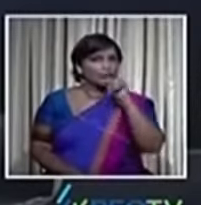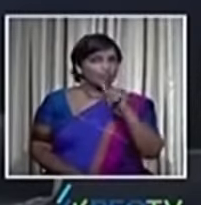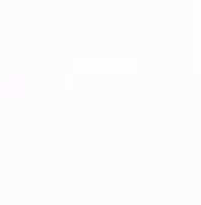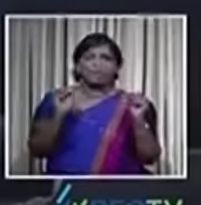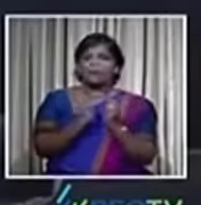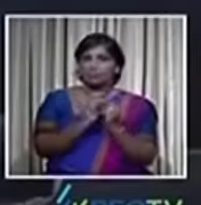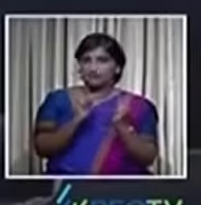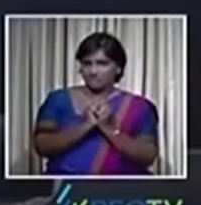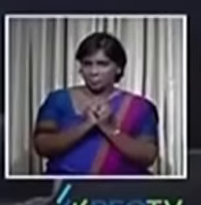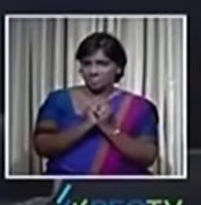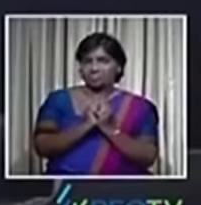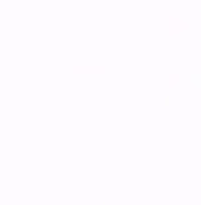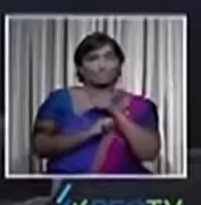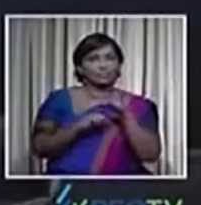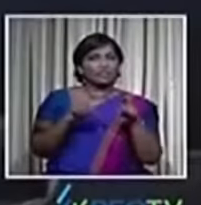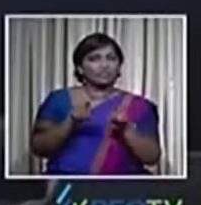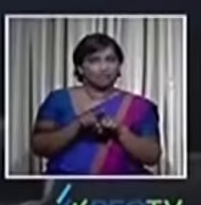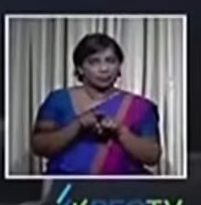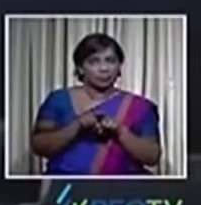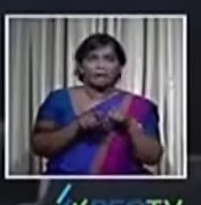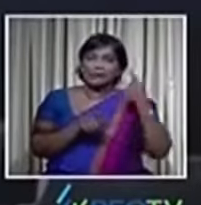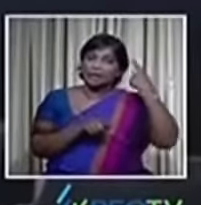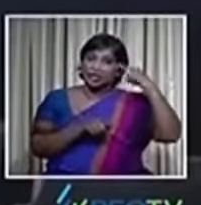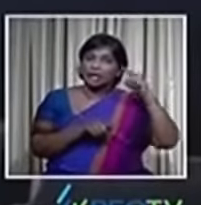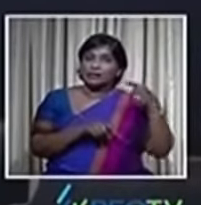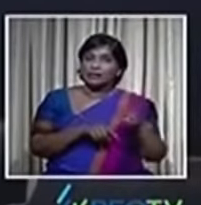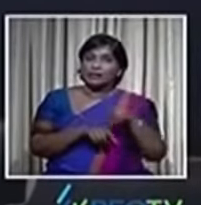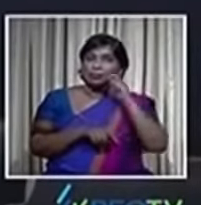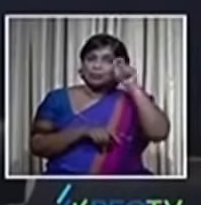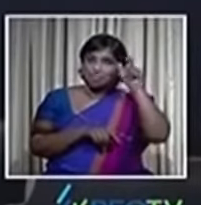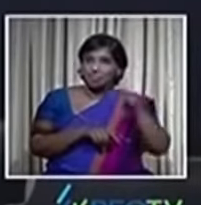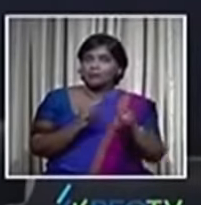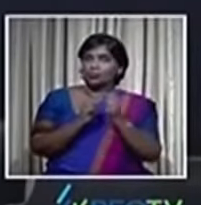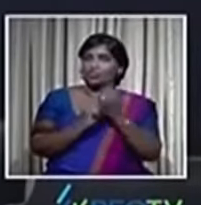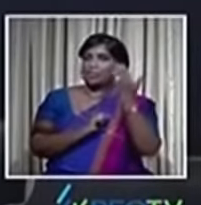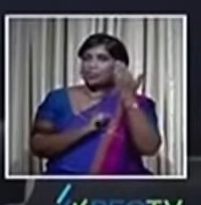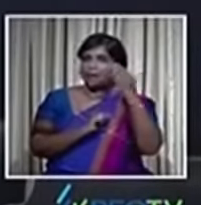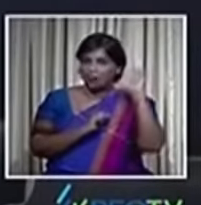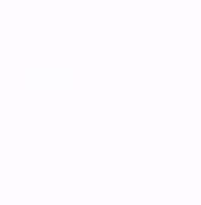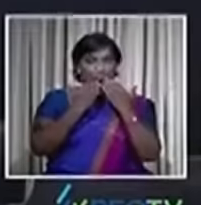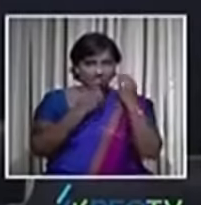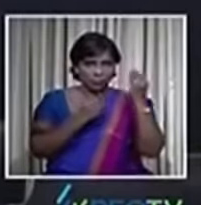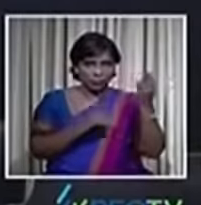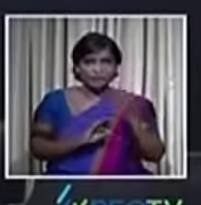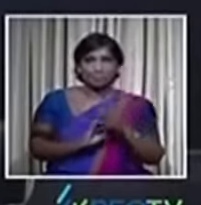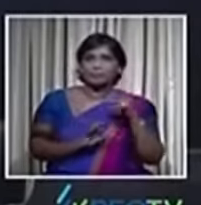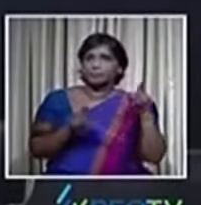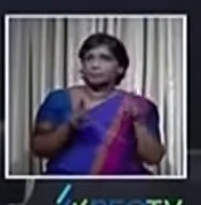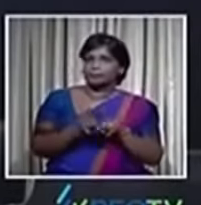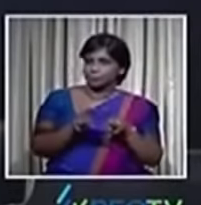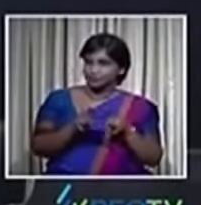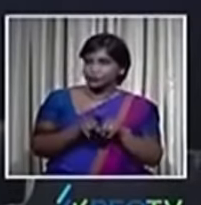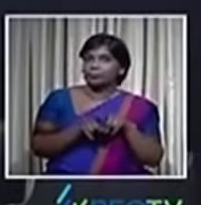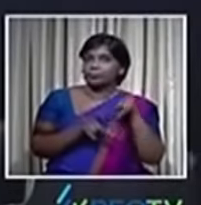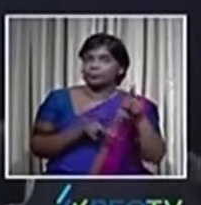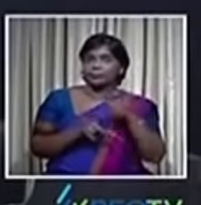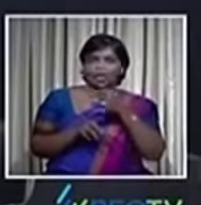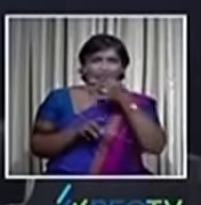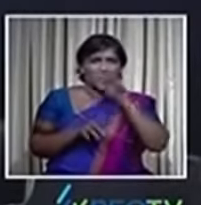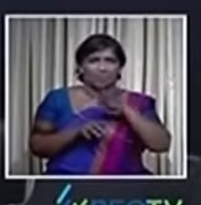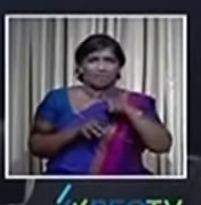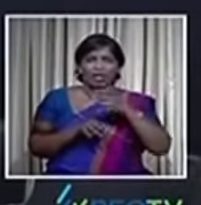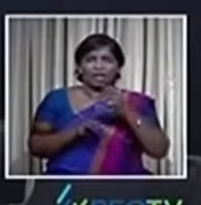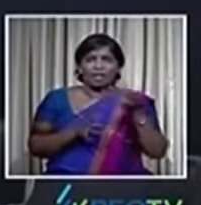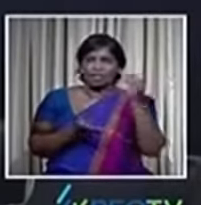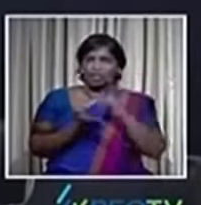கிளைஃபோசட் தடையை நீக்கி வர்த்தமானியை வெளியிட்டுள்ளார். அது முற்றிலும் சட்டவிரோதமான செயல். இவ்வாறு அவரை பதவி நீக்கம் செய்வதற்கு நடவடிக்கை எடுக்கப்பட்டுள்ளது.